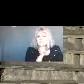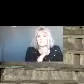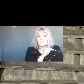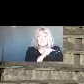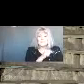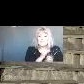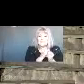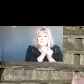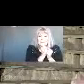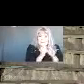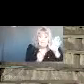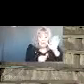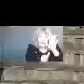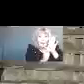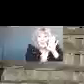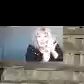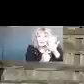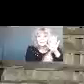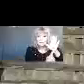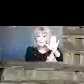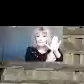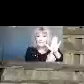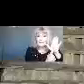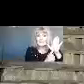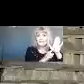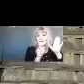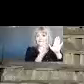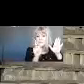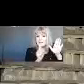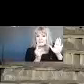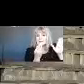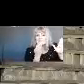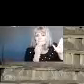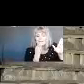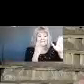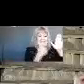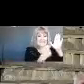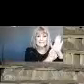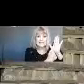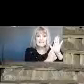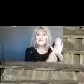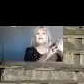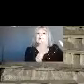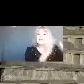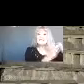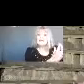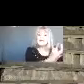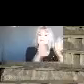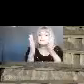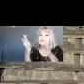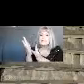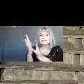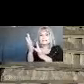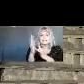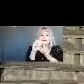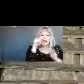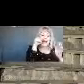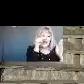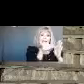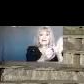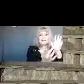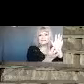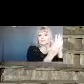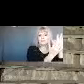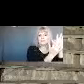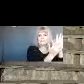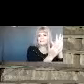Jesus. Wie is Jesus? Bekering is om te besef wie Jesus is en my hele lewe